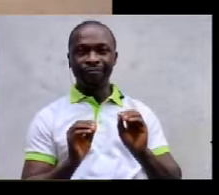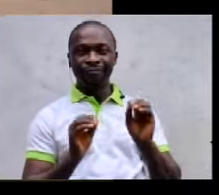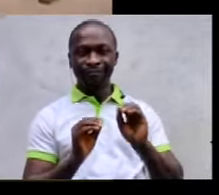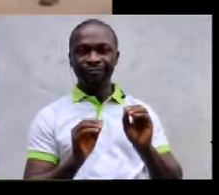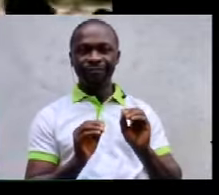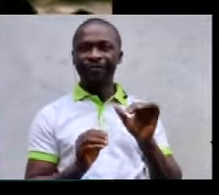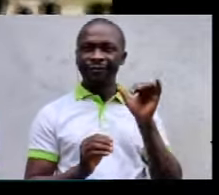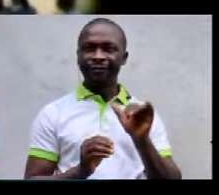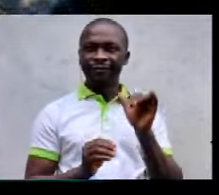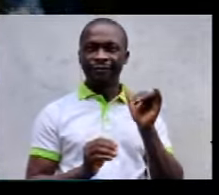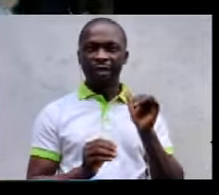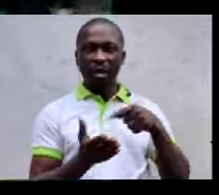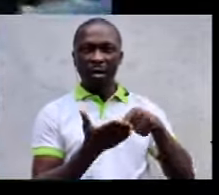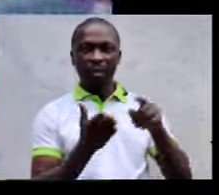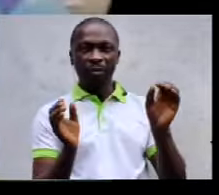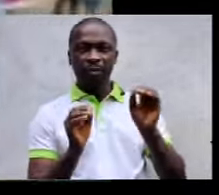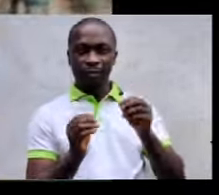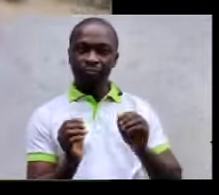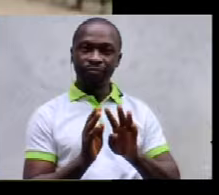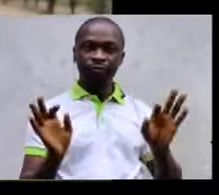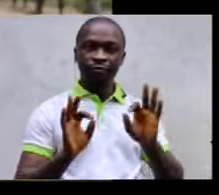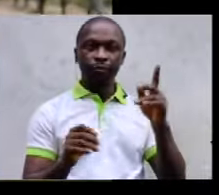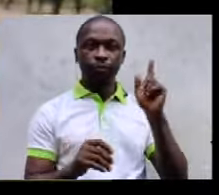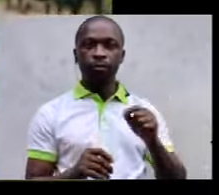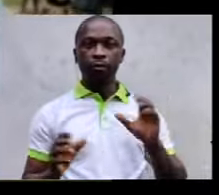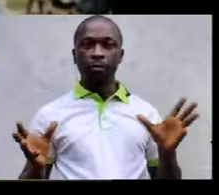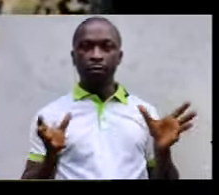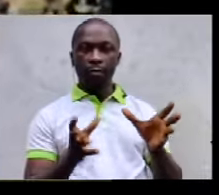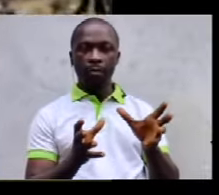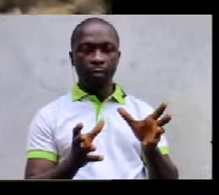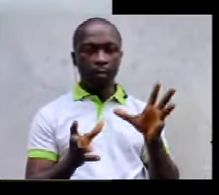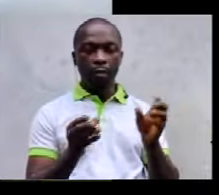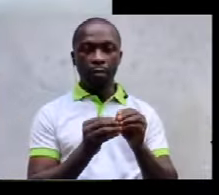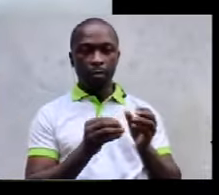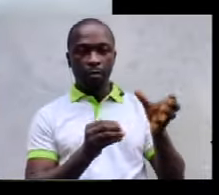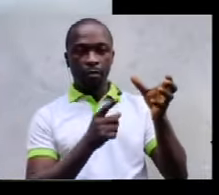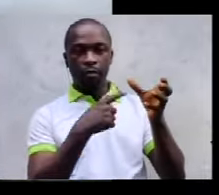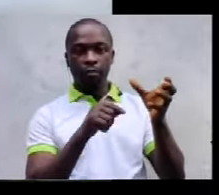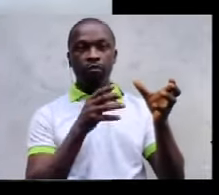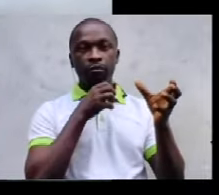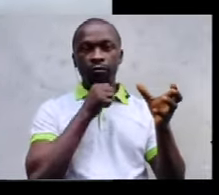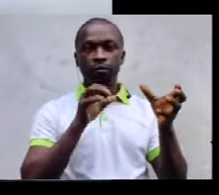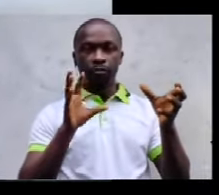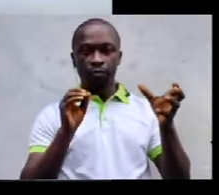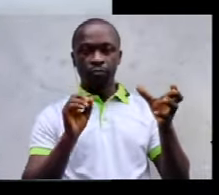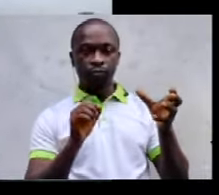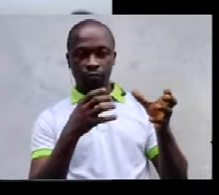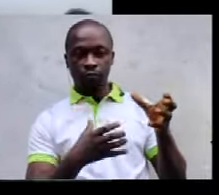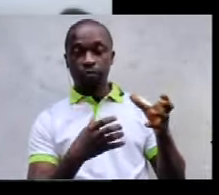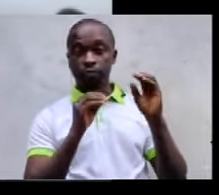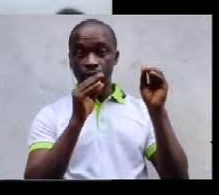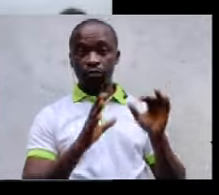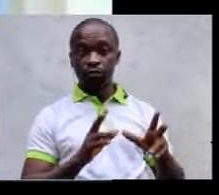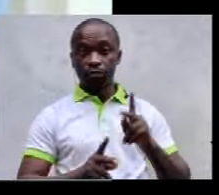ordres de priorité, commençant par les personnels de santé, les personnes âgées de plus de 50 ans avec comorbidité, les personnes vulnérables,